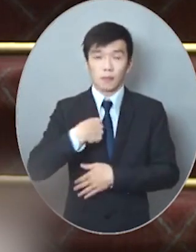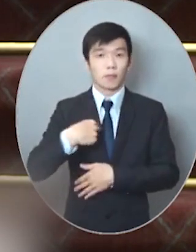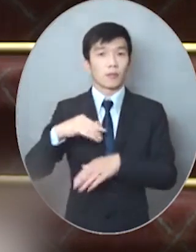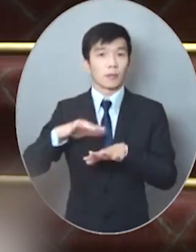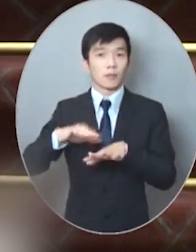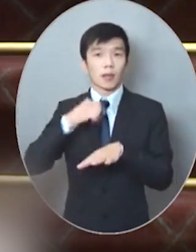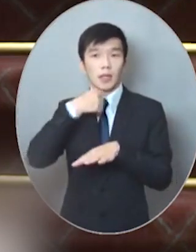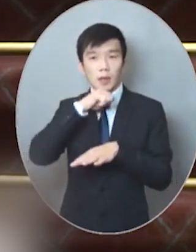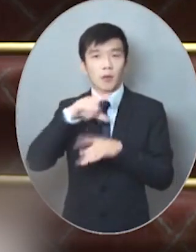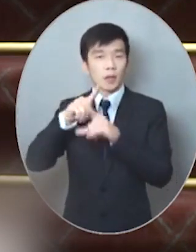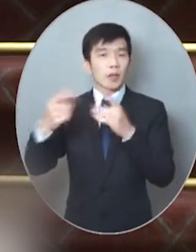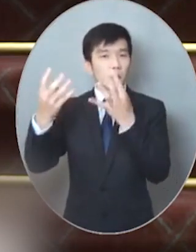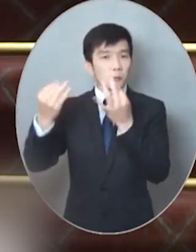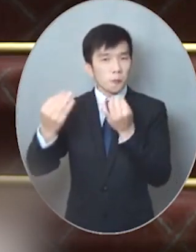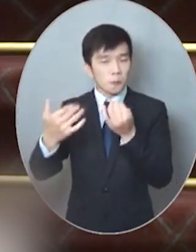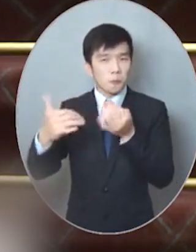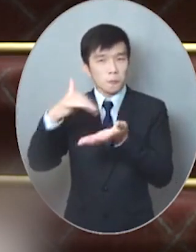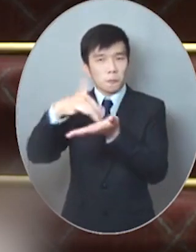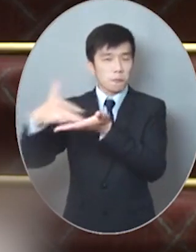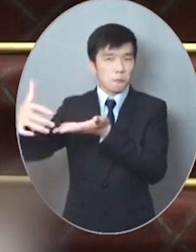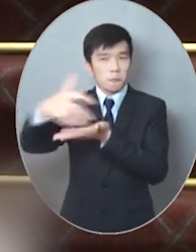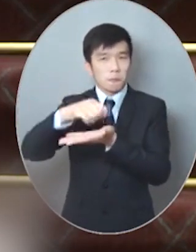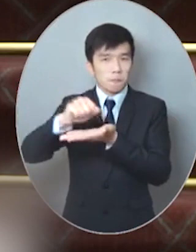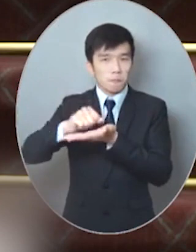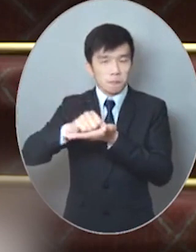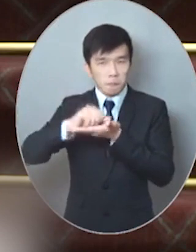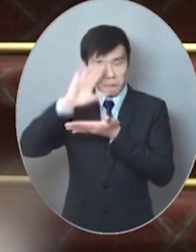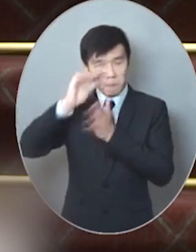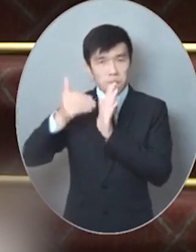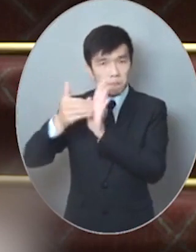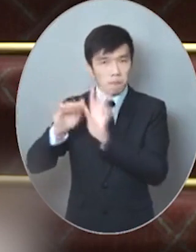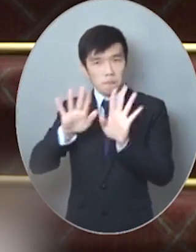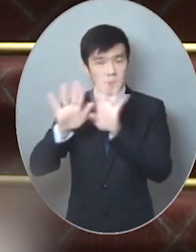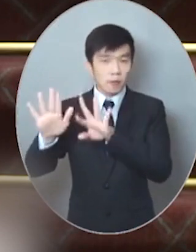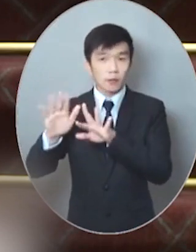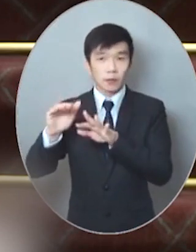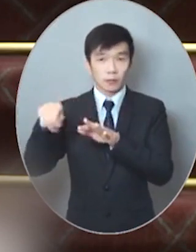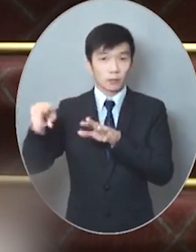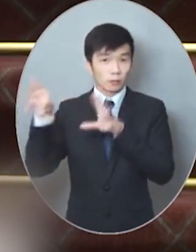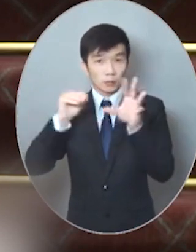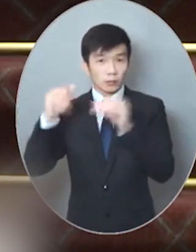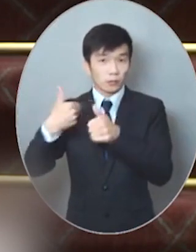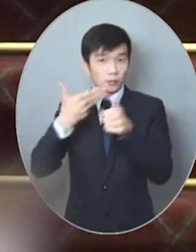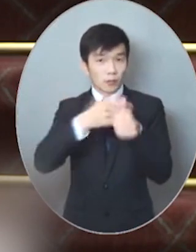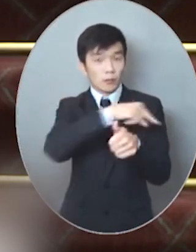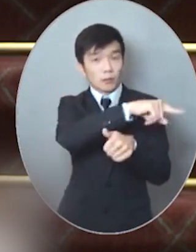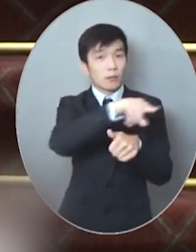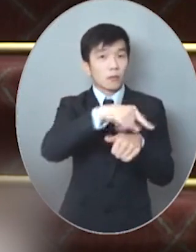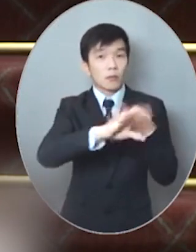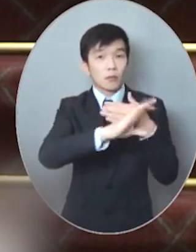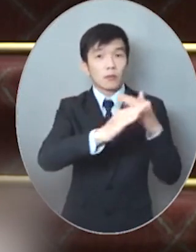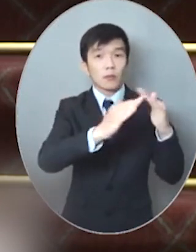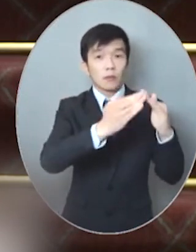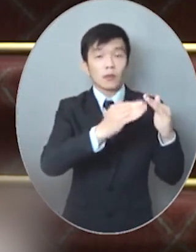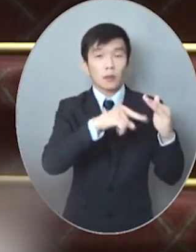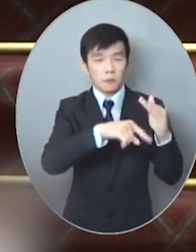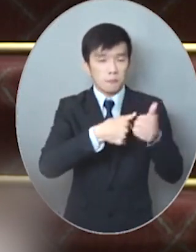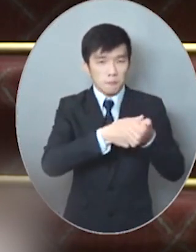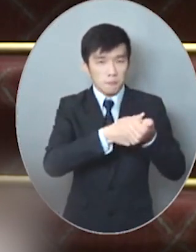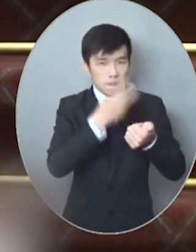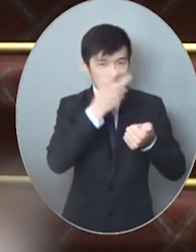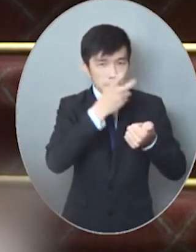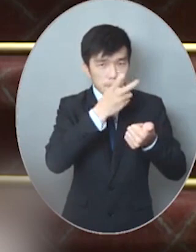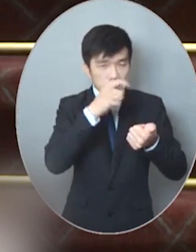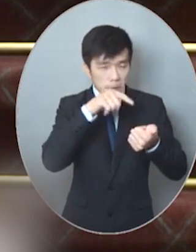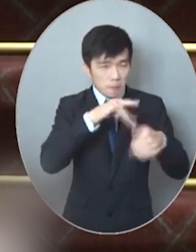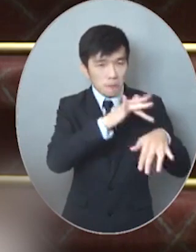析的电子检疫系统，让有需要的国家可以准确地追踪确诊民众的接触史，来